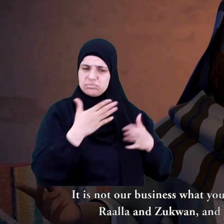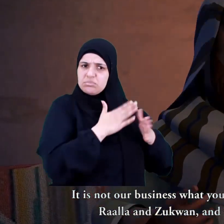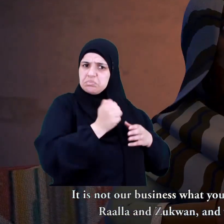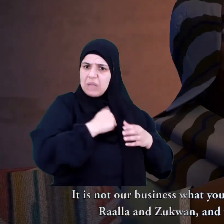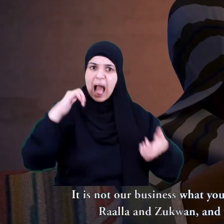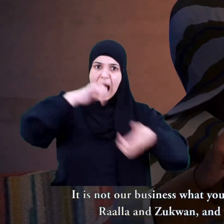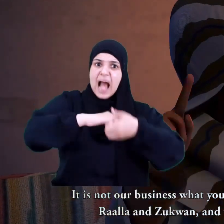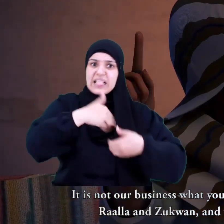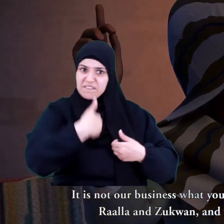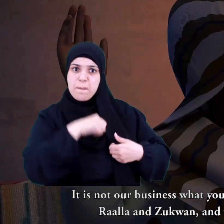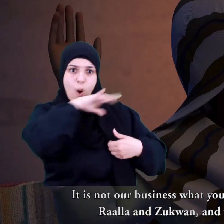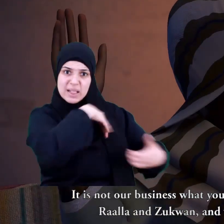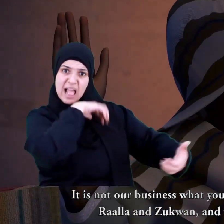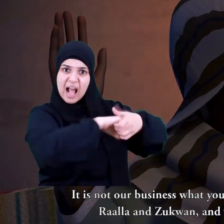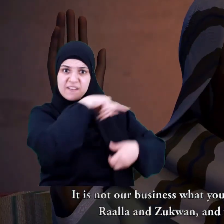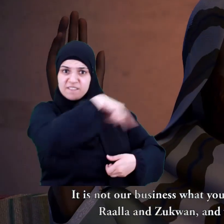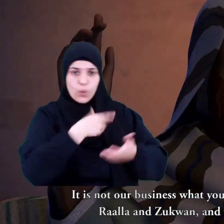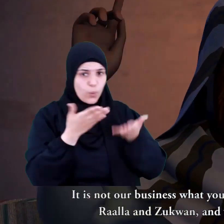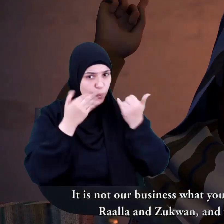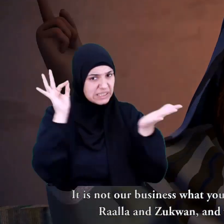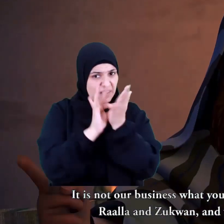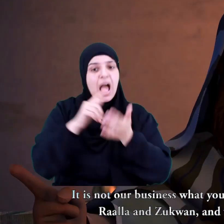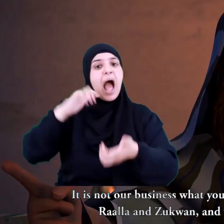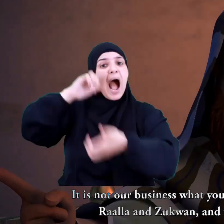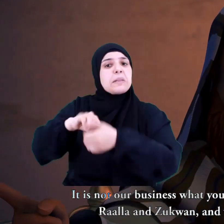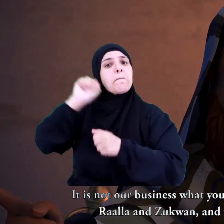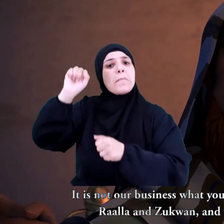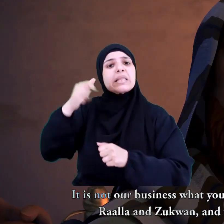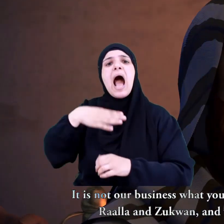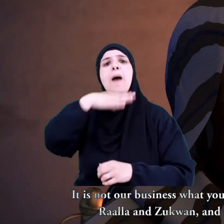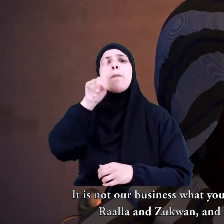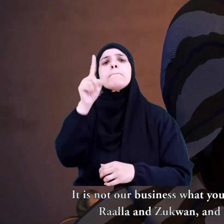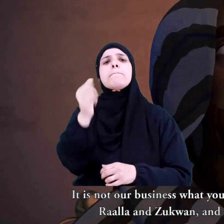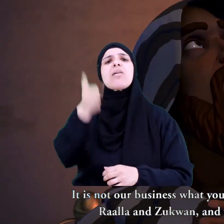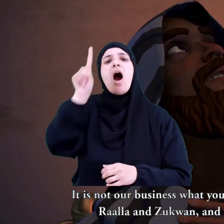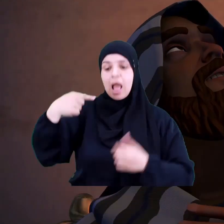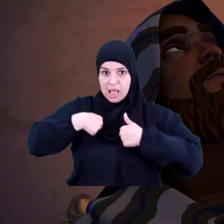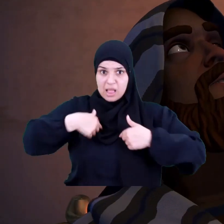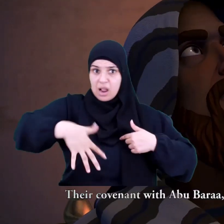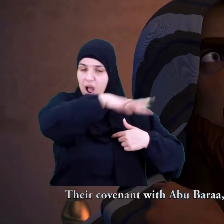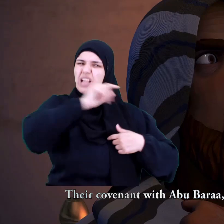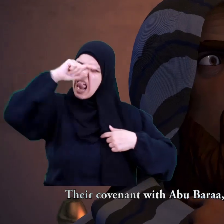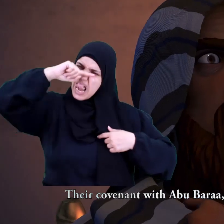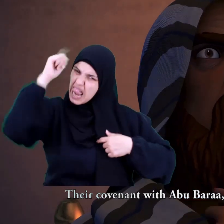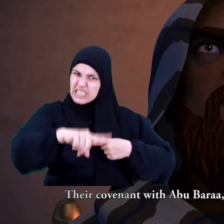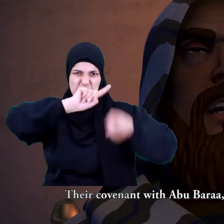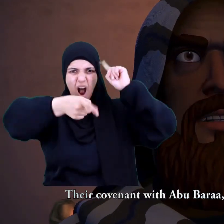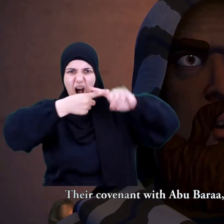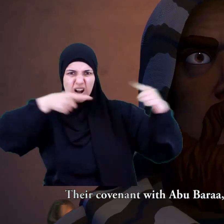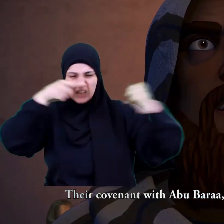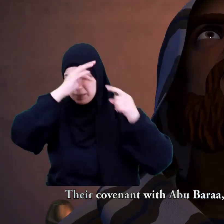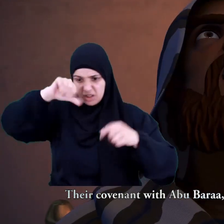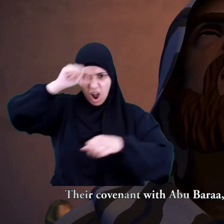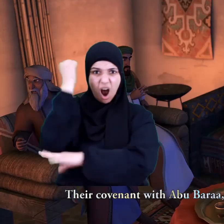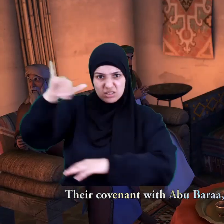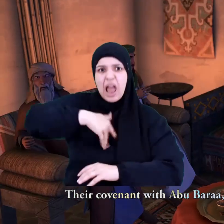وذكوان، ولا عهد لنا مع محمد، عهدهم مع أبي براء. أما نحن فسنقاتل من